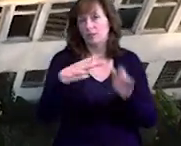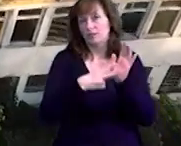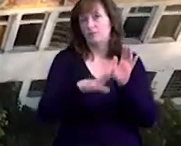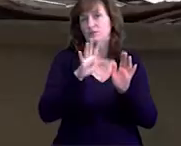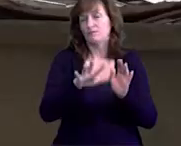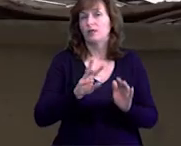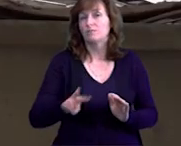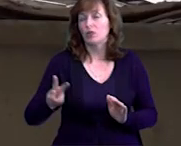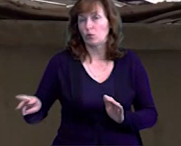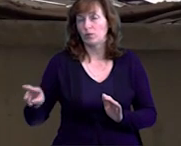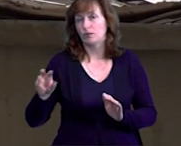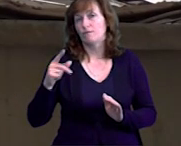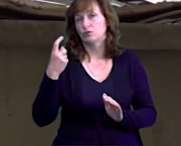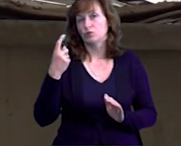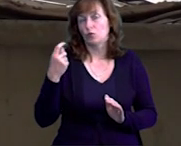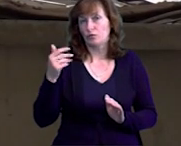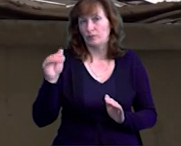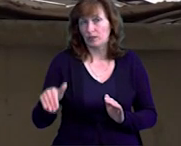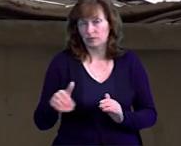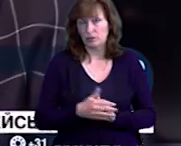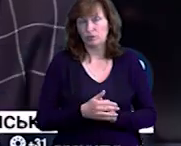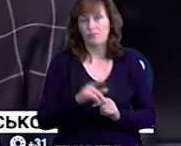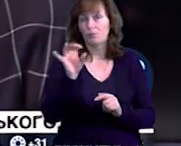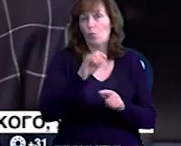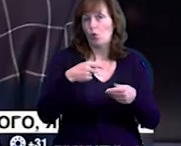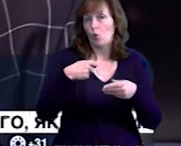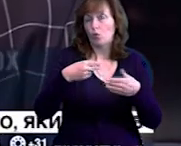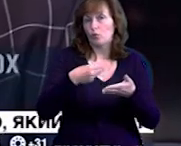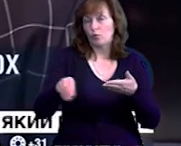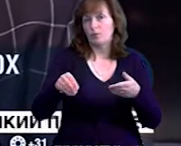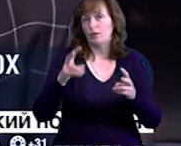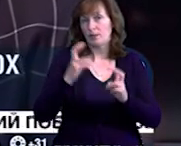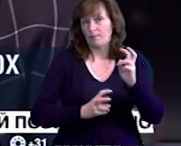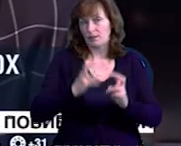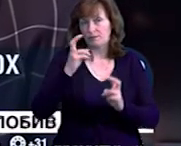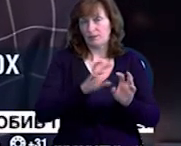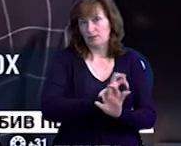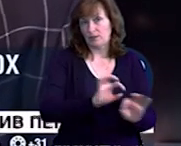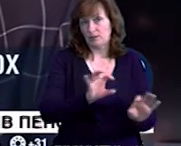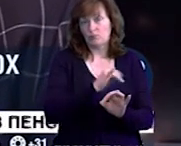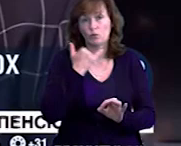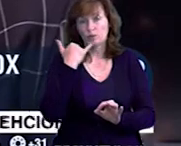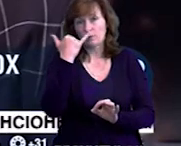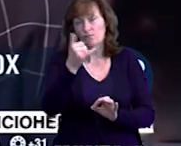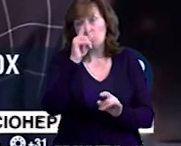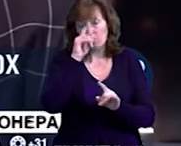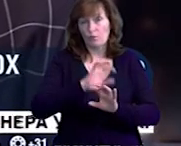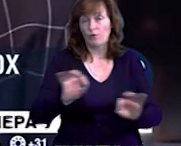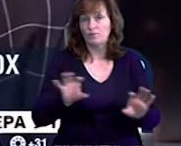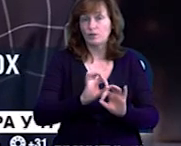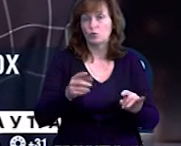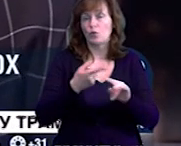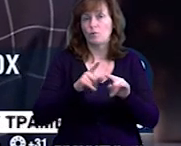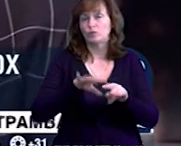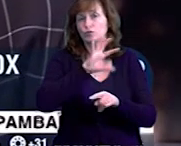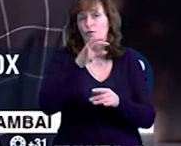пропозицією 75 мільйонів 100 гривень. Валерій Рацин сказав, що про купівлю підприємства розкаже Сергій Боголюбов. Він телефоном повідомив, що